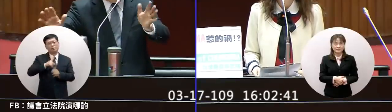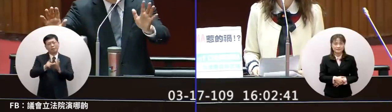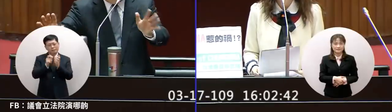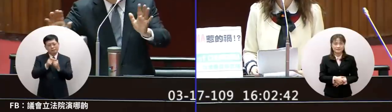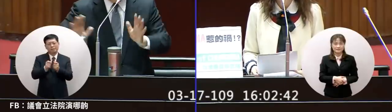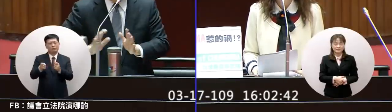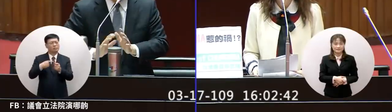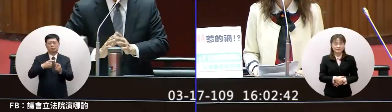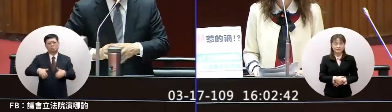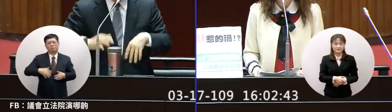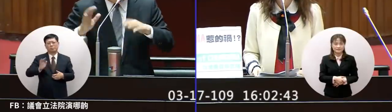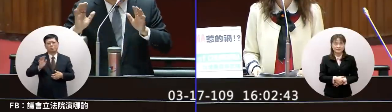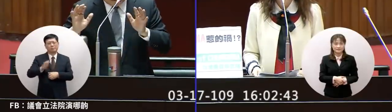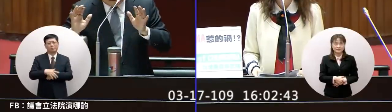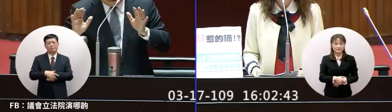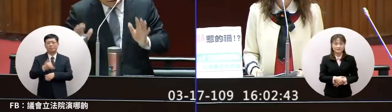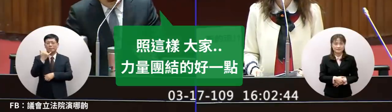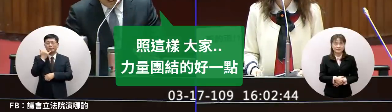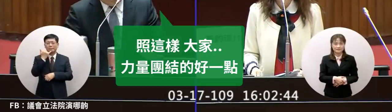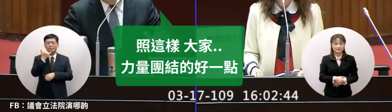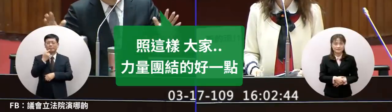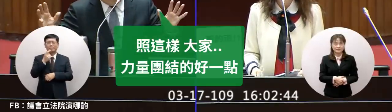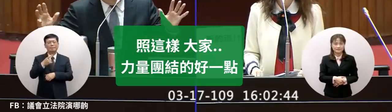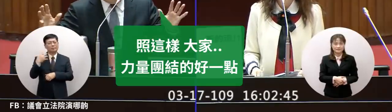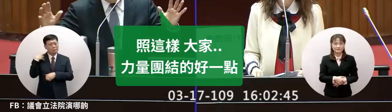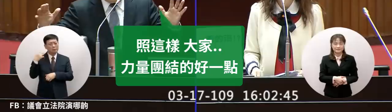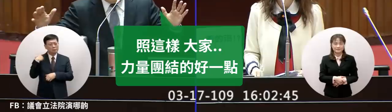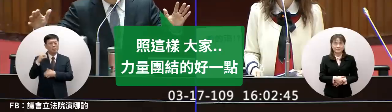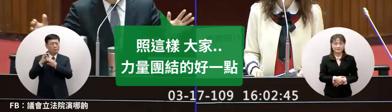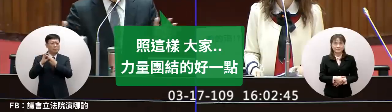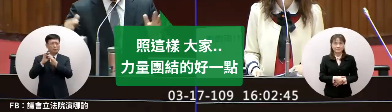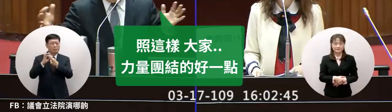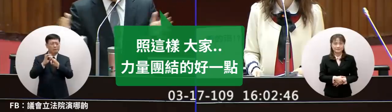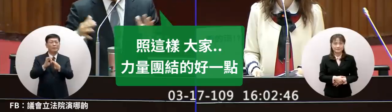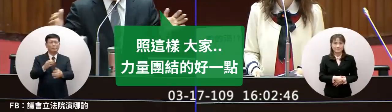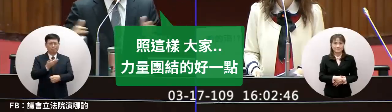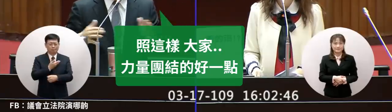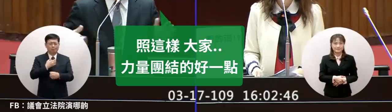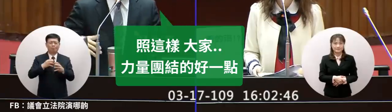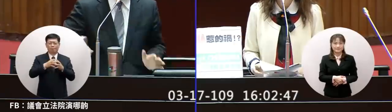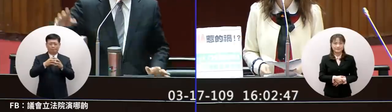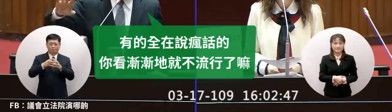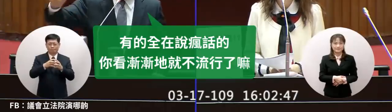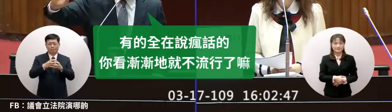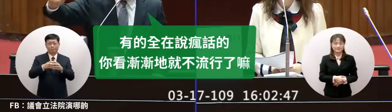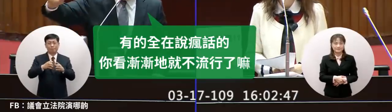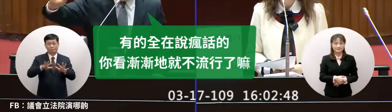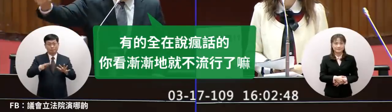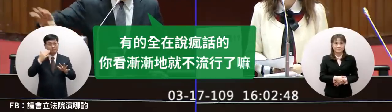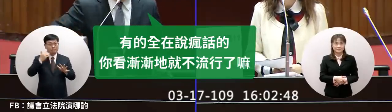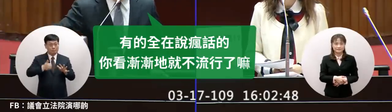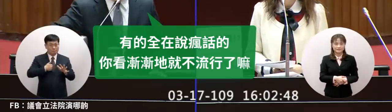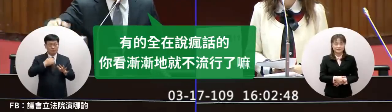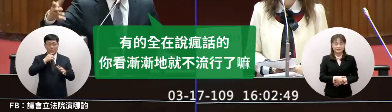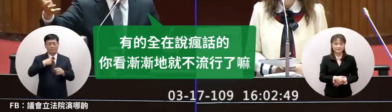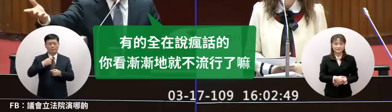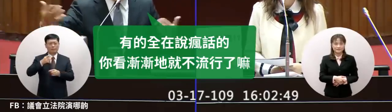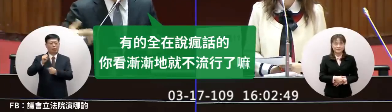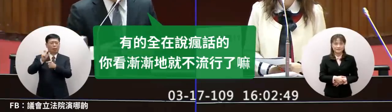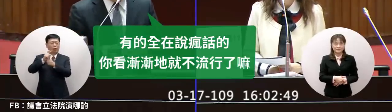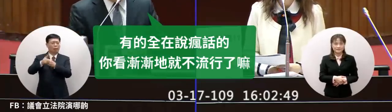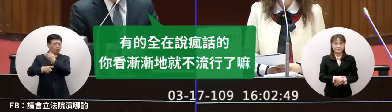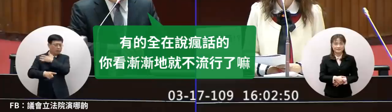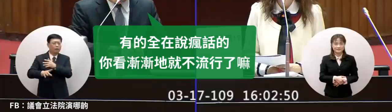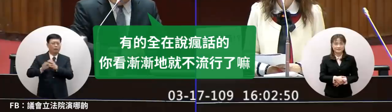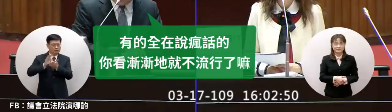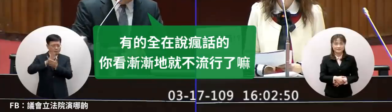时这毋是上要紧的，啊都照安尼，大家力量团结落较好诶。啊，有诶专咧讲诶笑话，你看